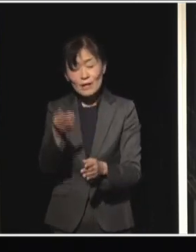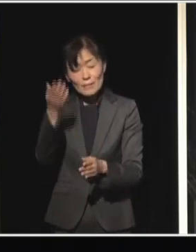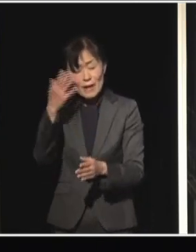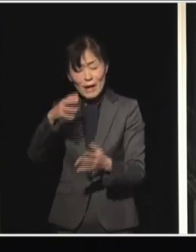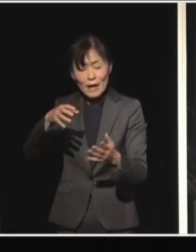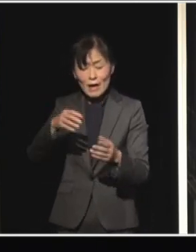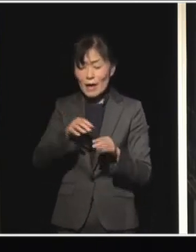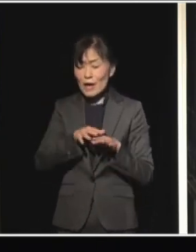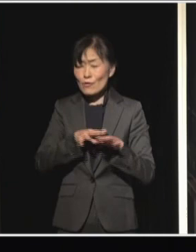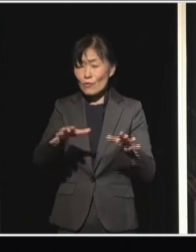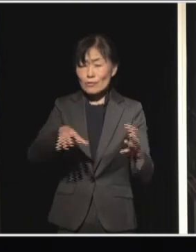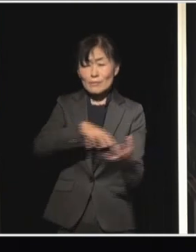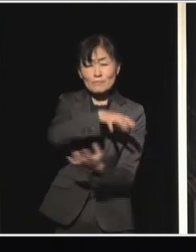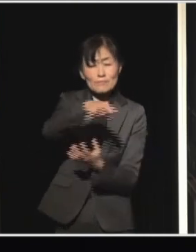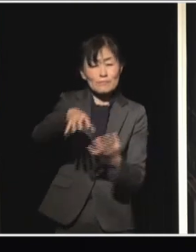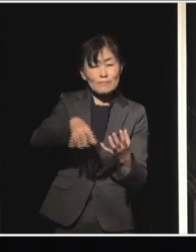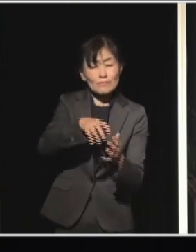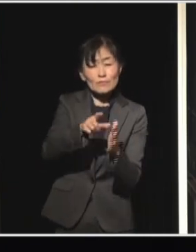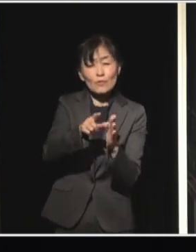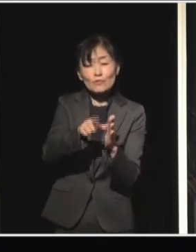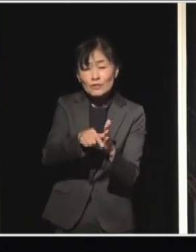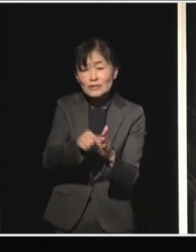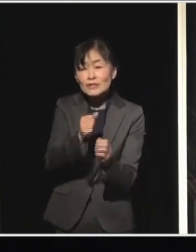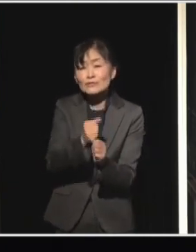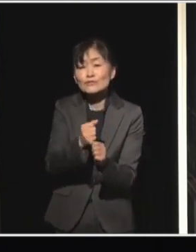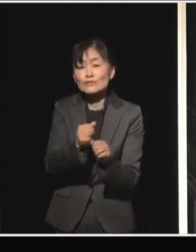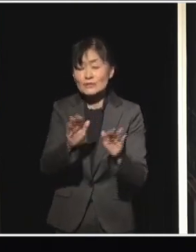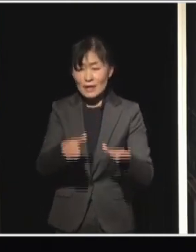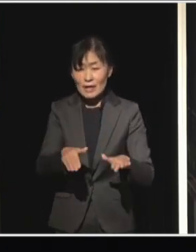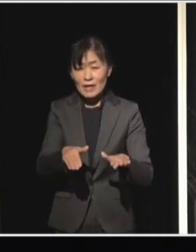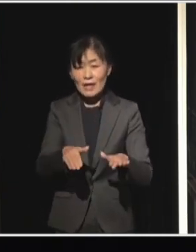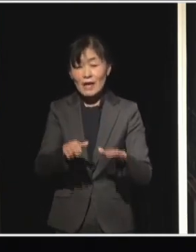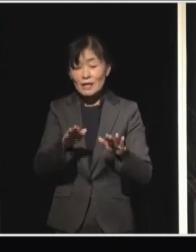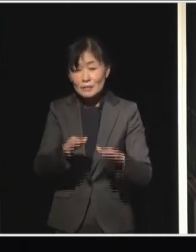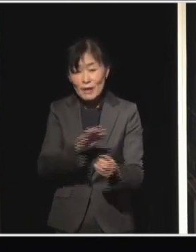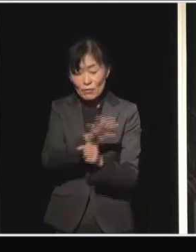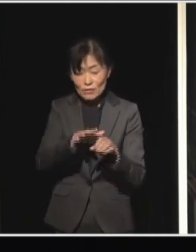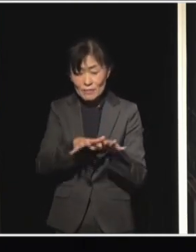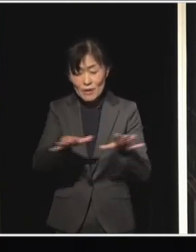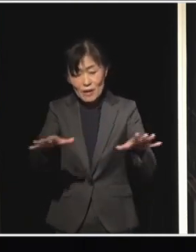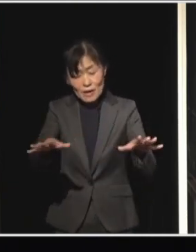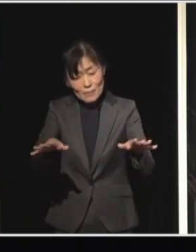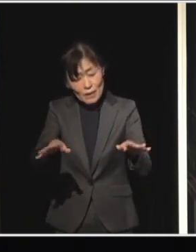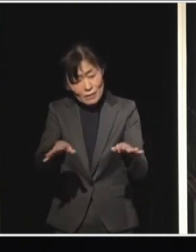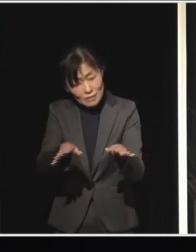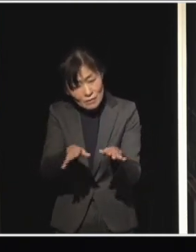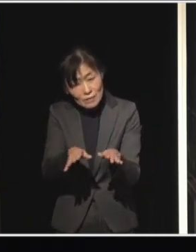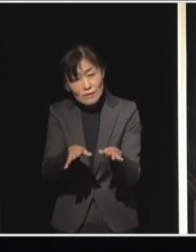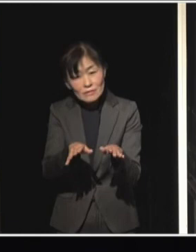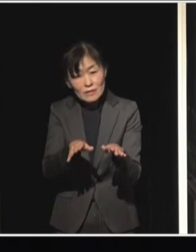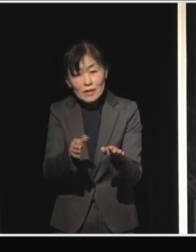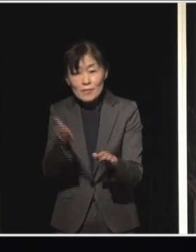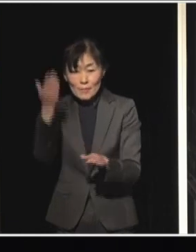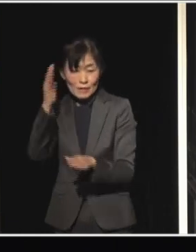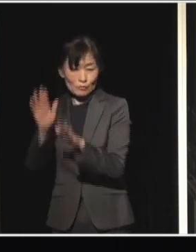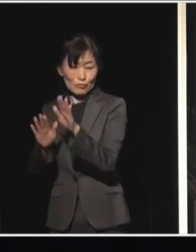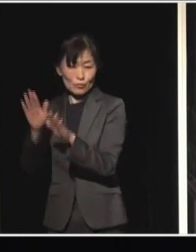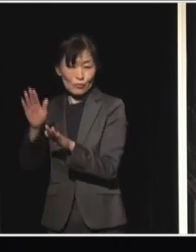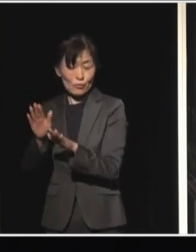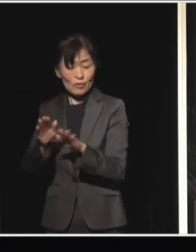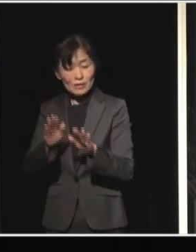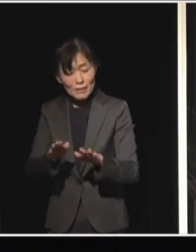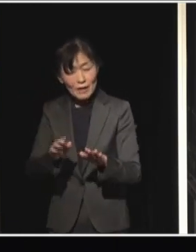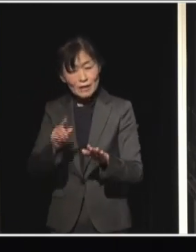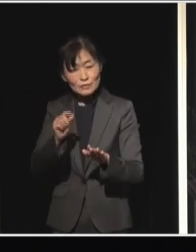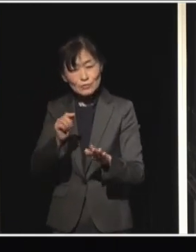状況のなかで作られると思うんですので現在は少し就職組になっていますので現在の状況と書と違うというふうに思って